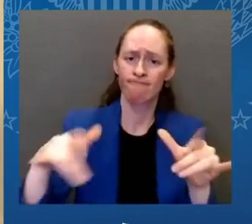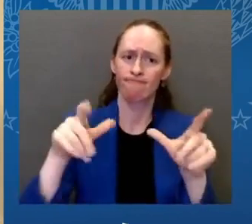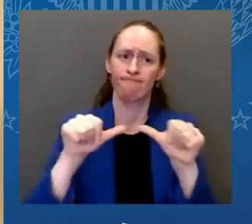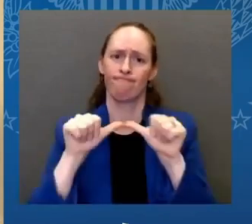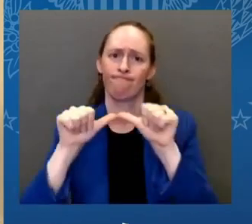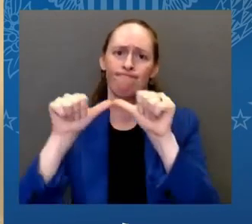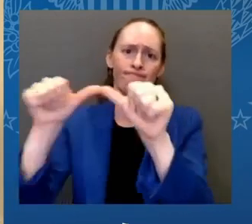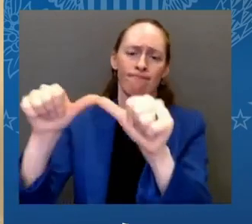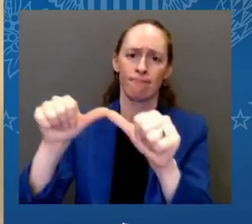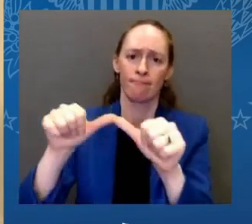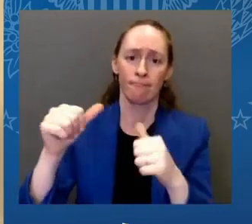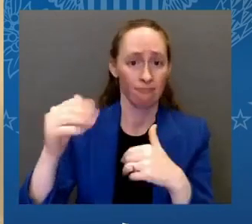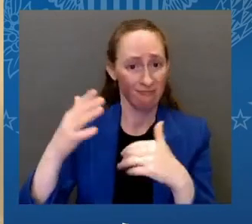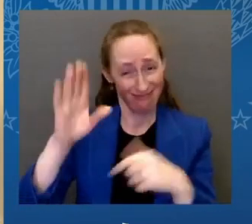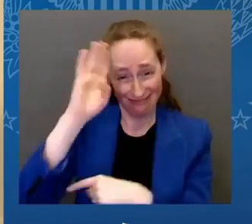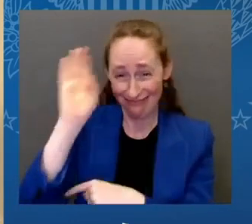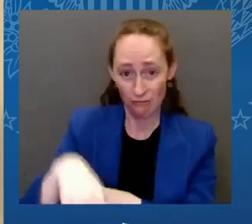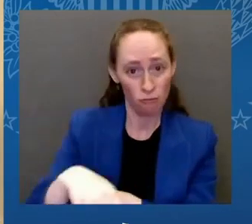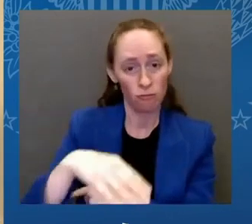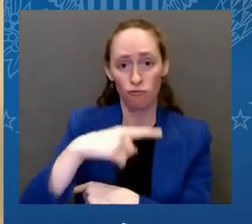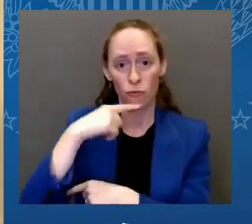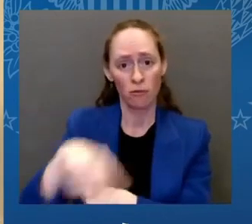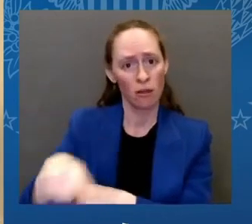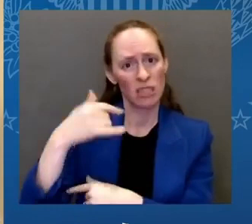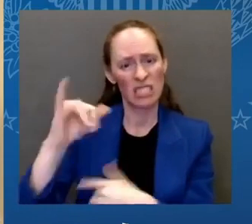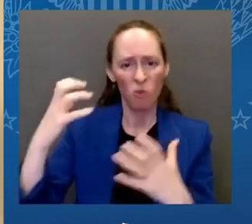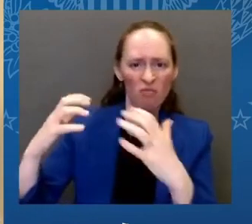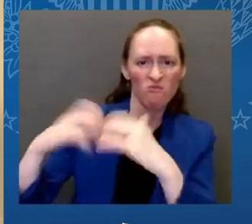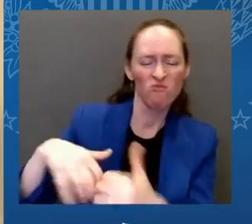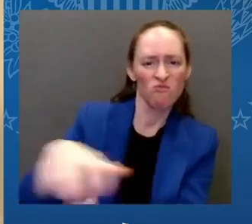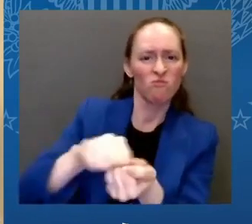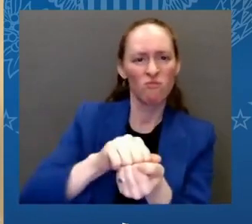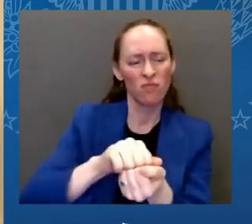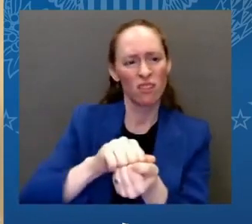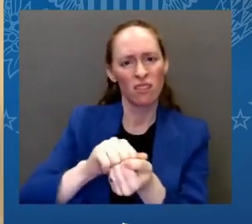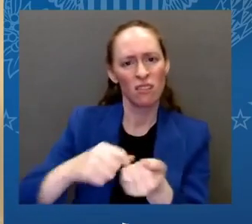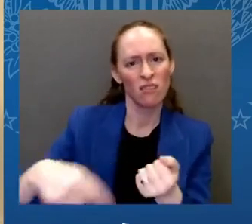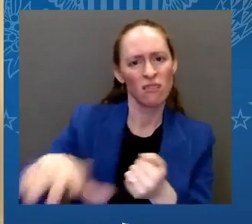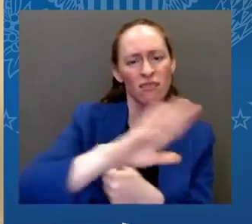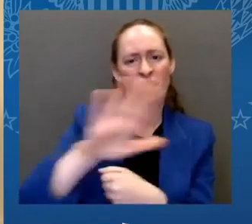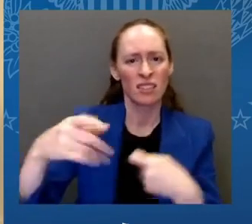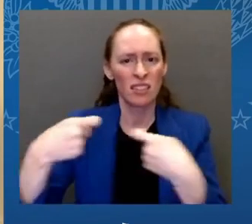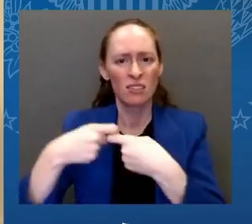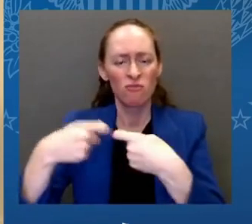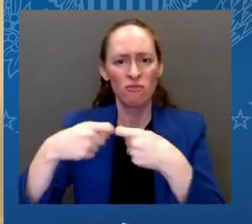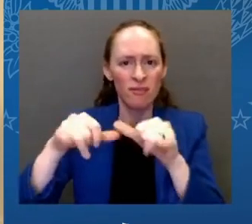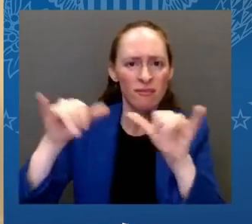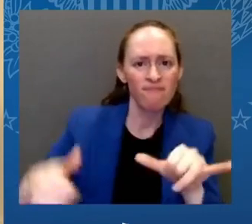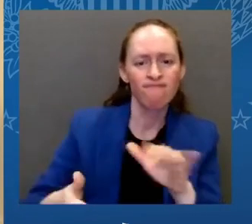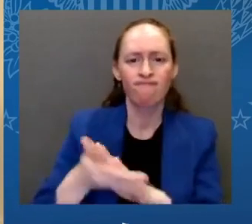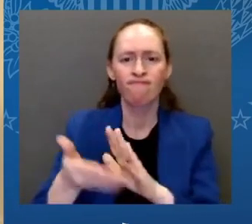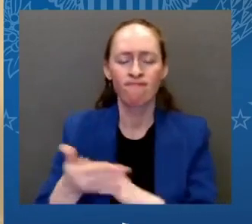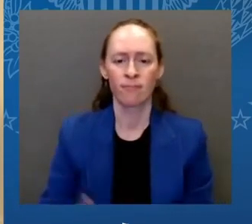енергетичних систем і лінії передачі. Ми також в Конгресі робимо